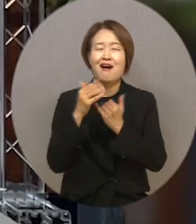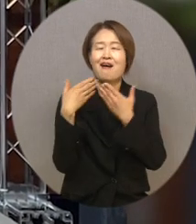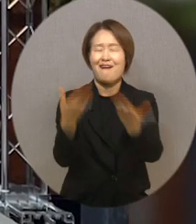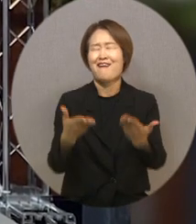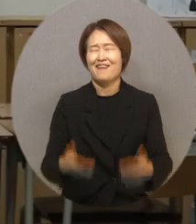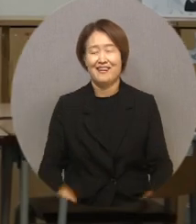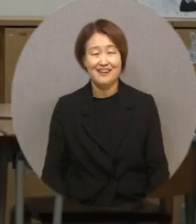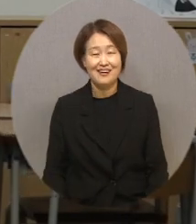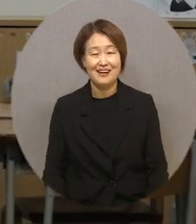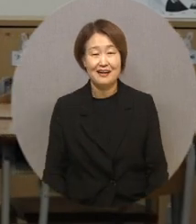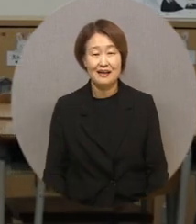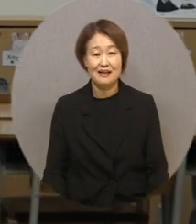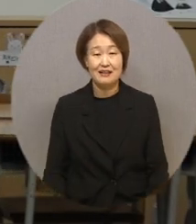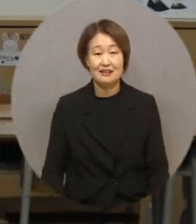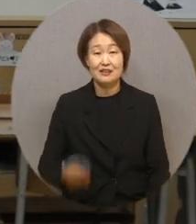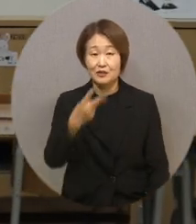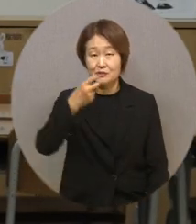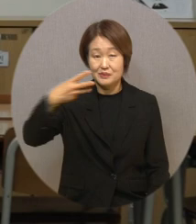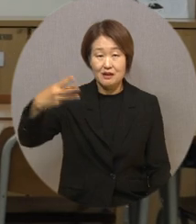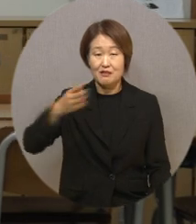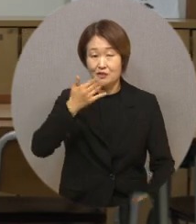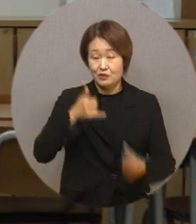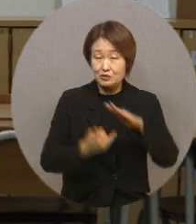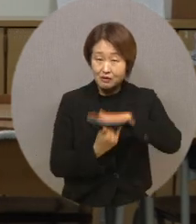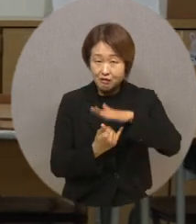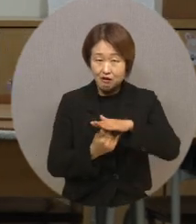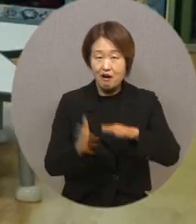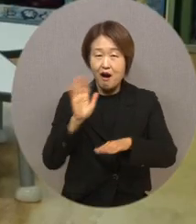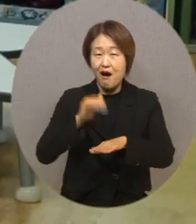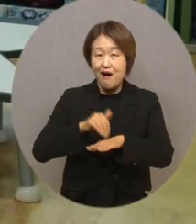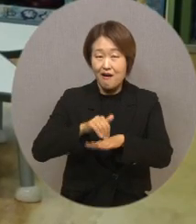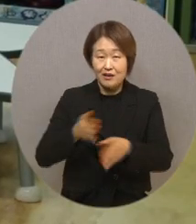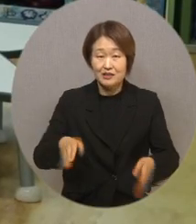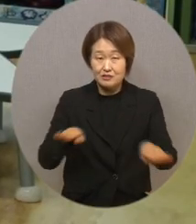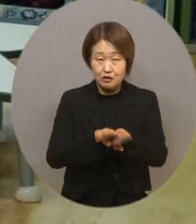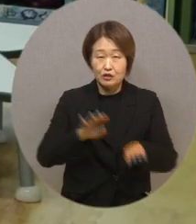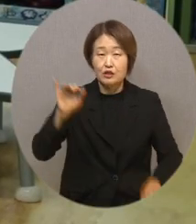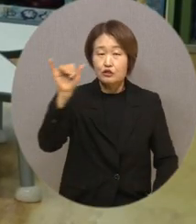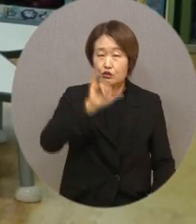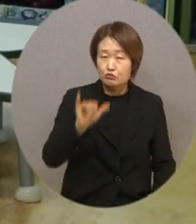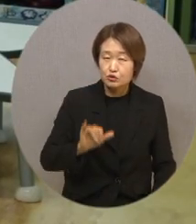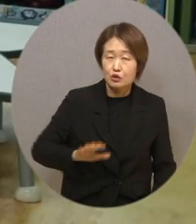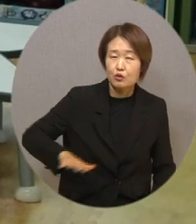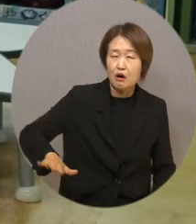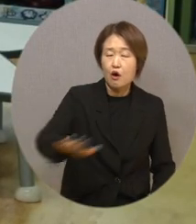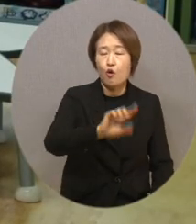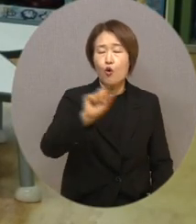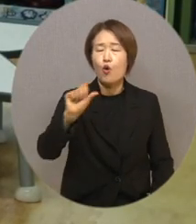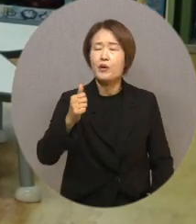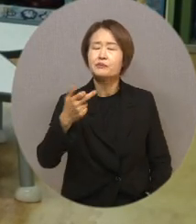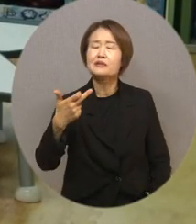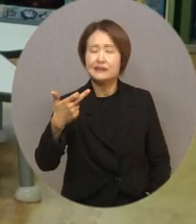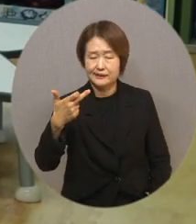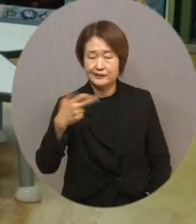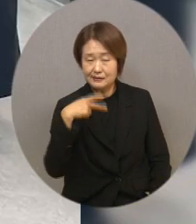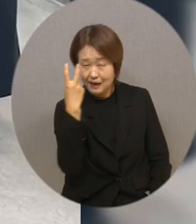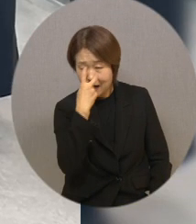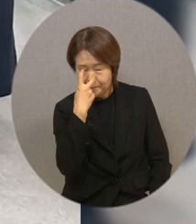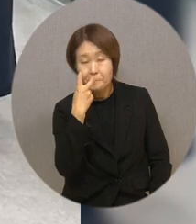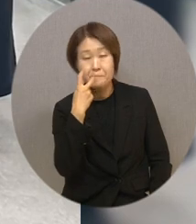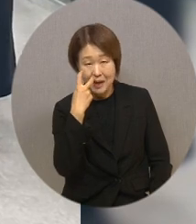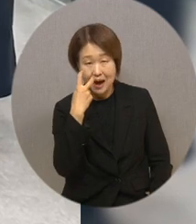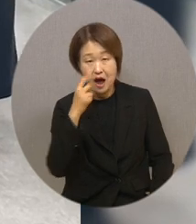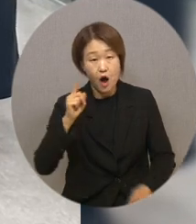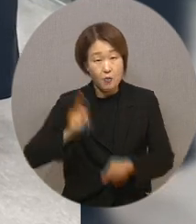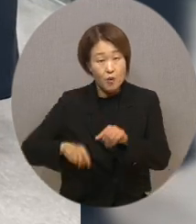안았습니다. 2023 청소년 수련시설 종합평가는 전국 517개 시설을 대상으로 실시됐으며